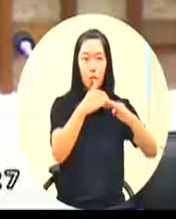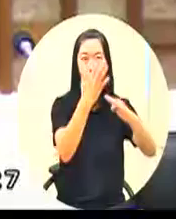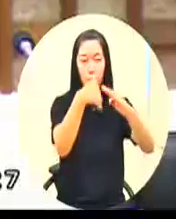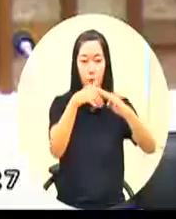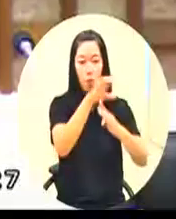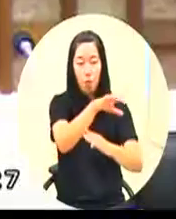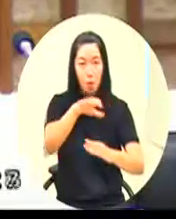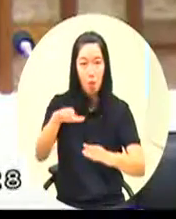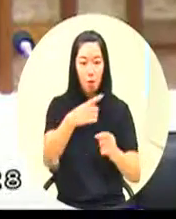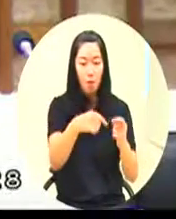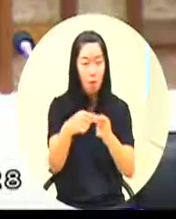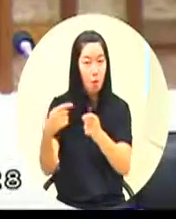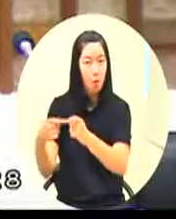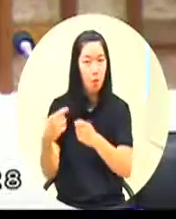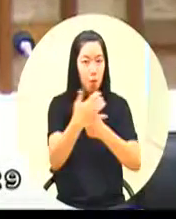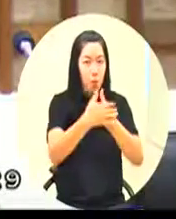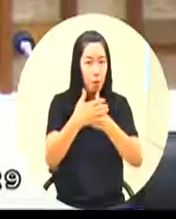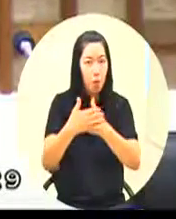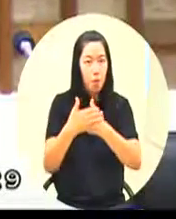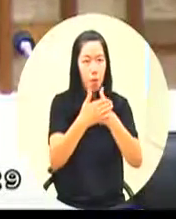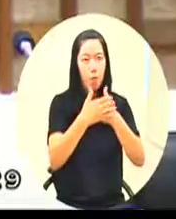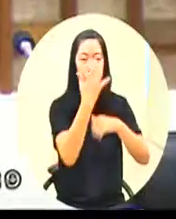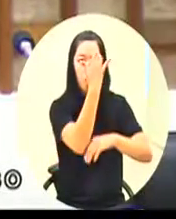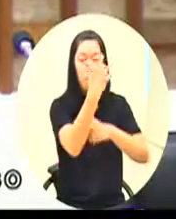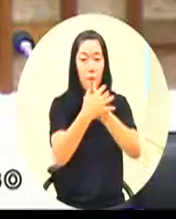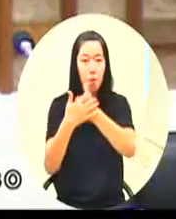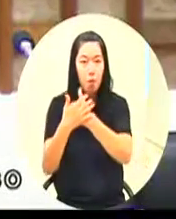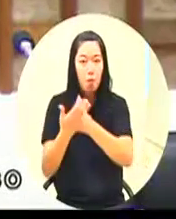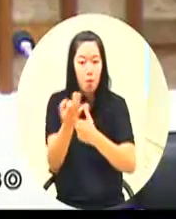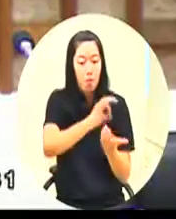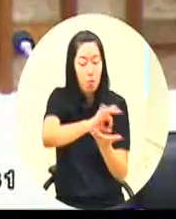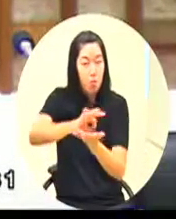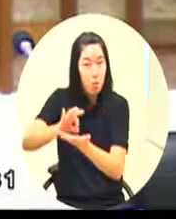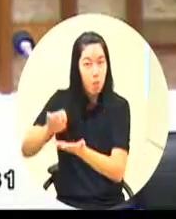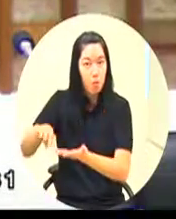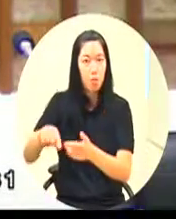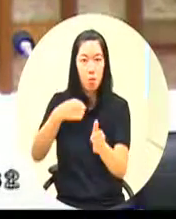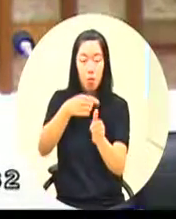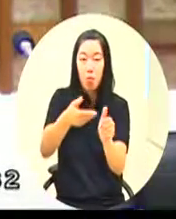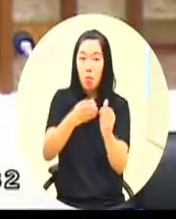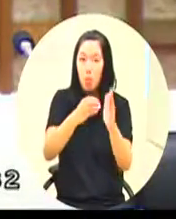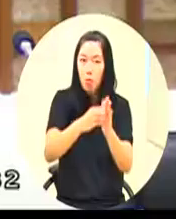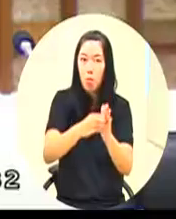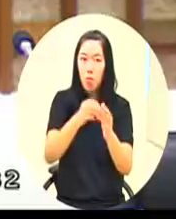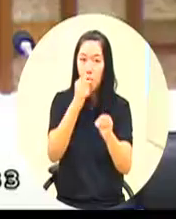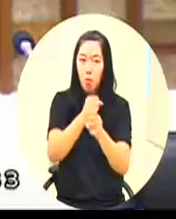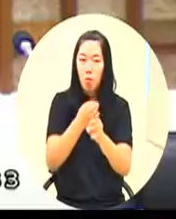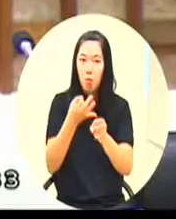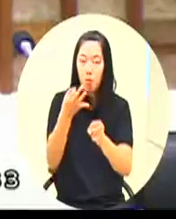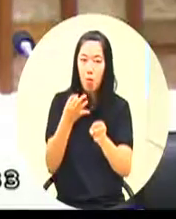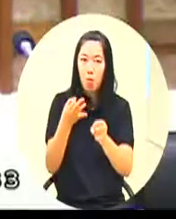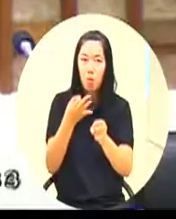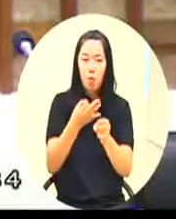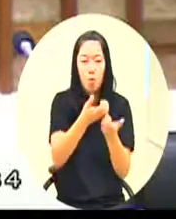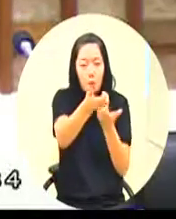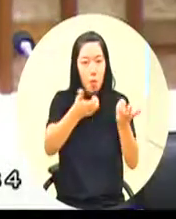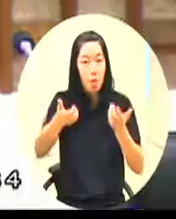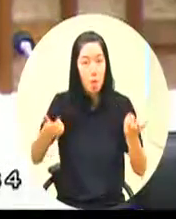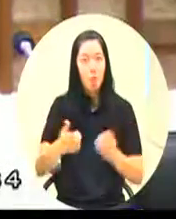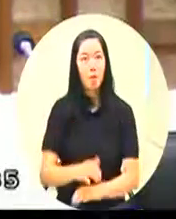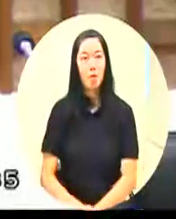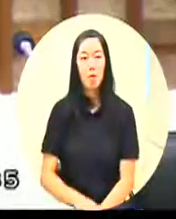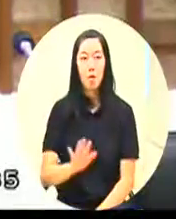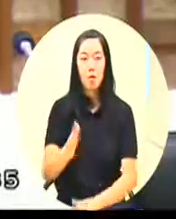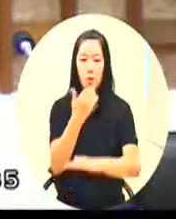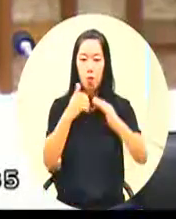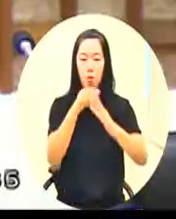木的一个经费上面，这个必须要教育局来做一个统筹。我在想，你看到没有？很多学校